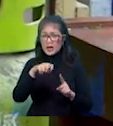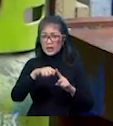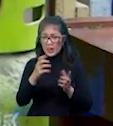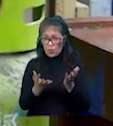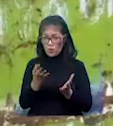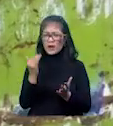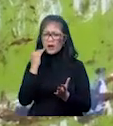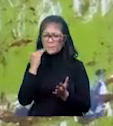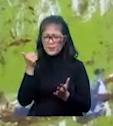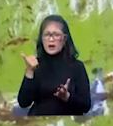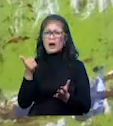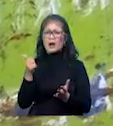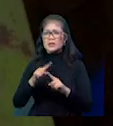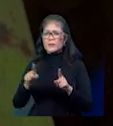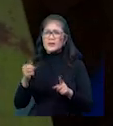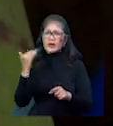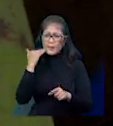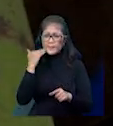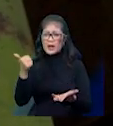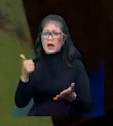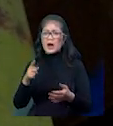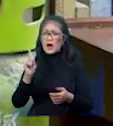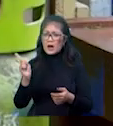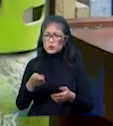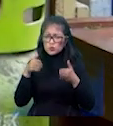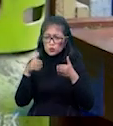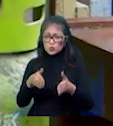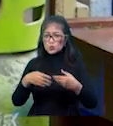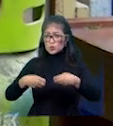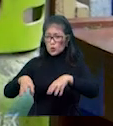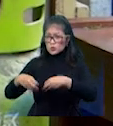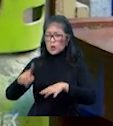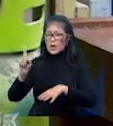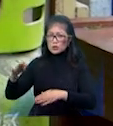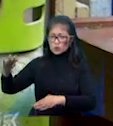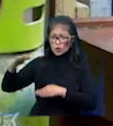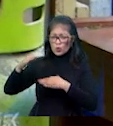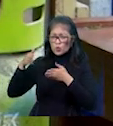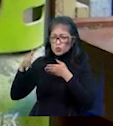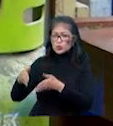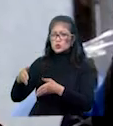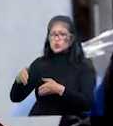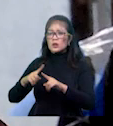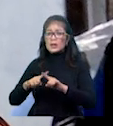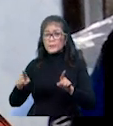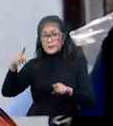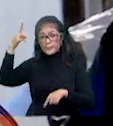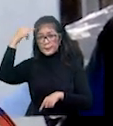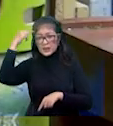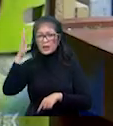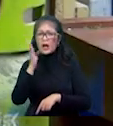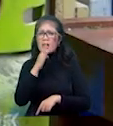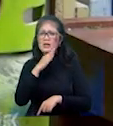gampang yang pedagang ada stoknya kan pemerintah ini berdali ya Bu penggunaan KTP ini